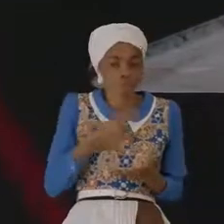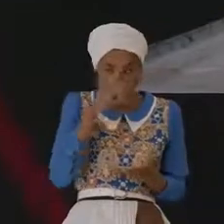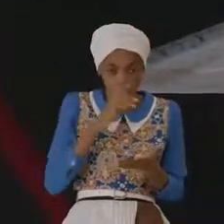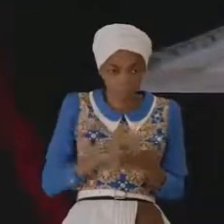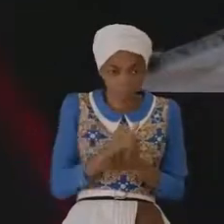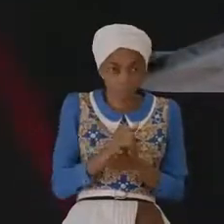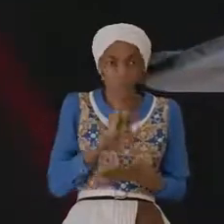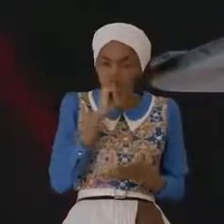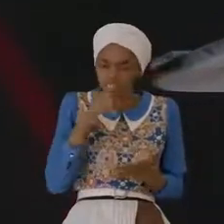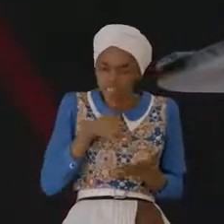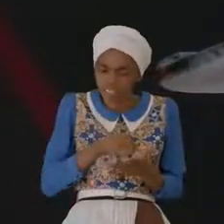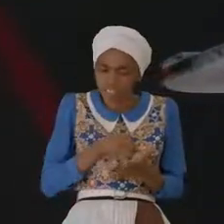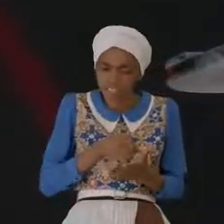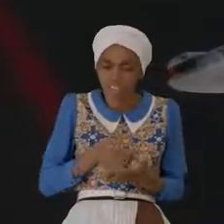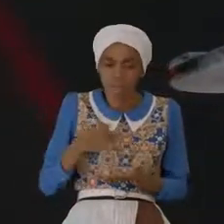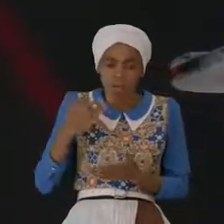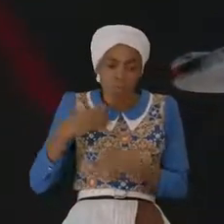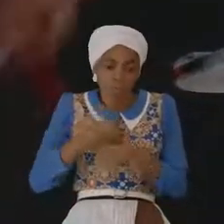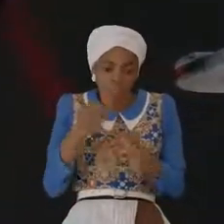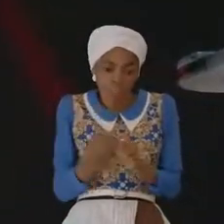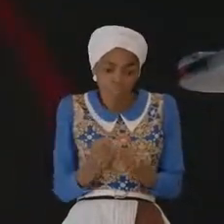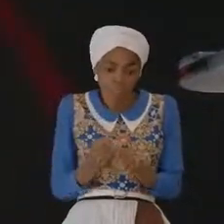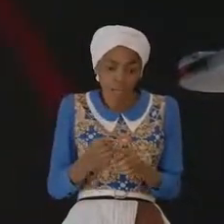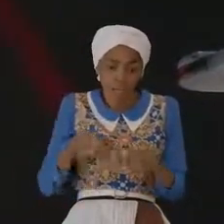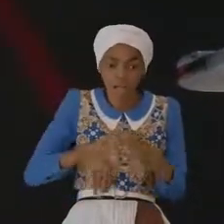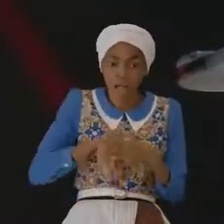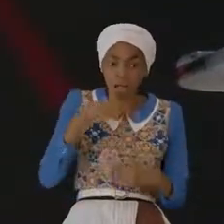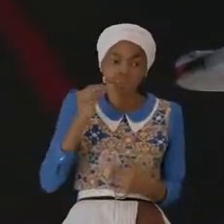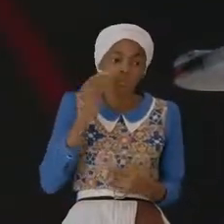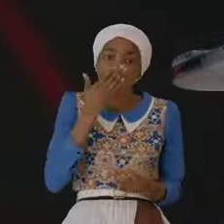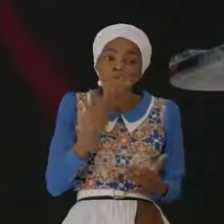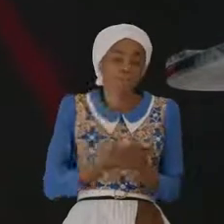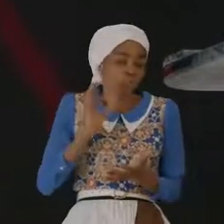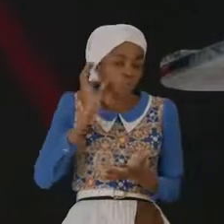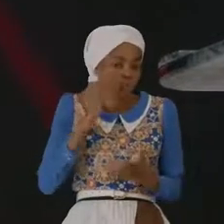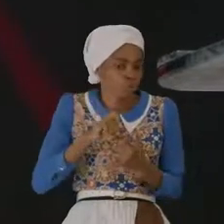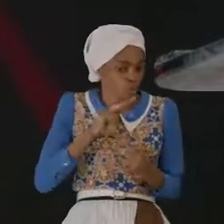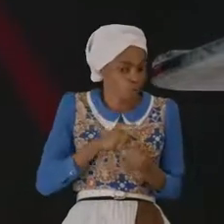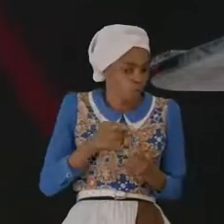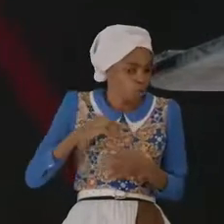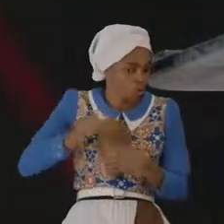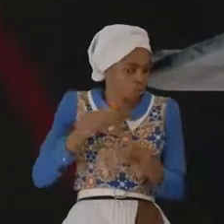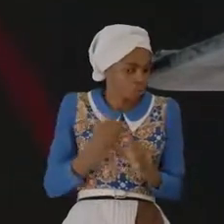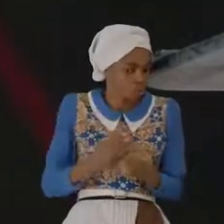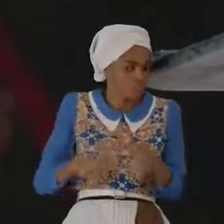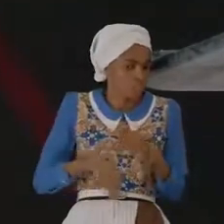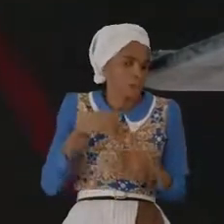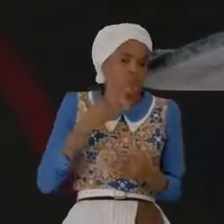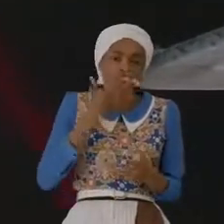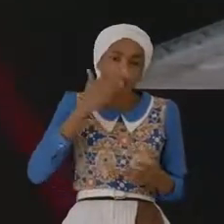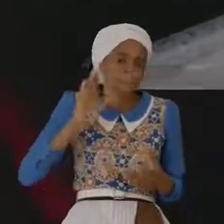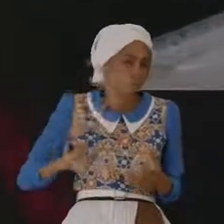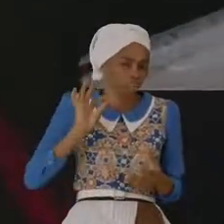portons. Les fruits, est-ce que notre vie produit de bons fruits ou de mauvais